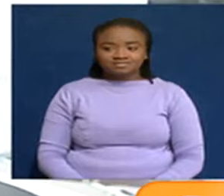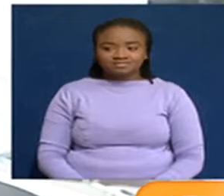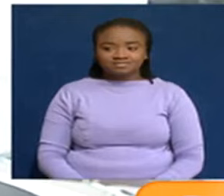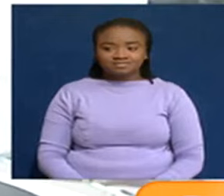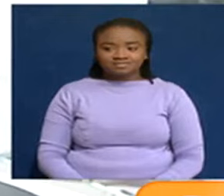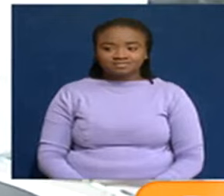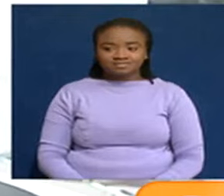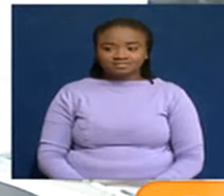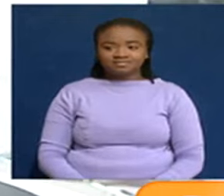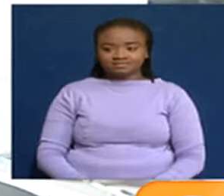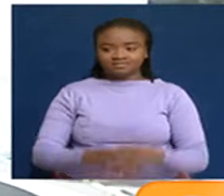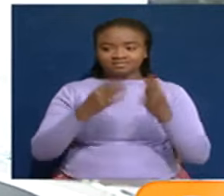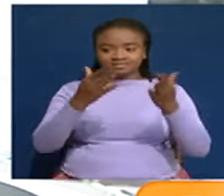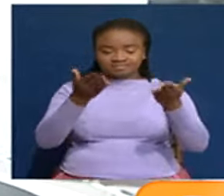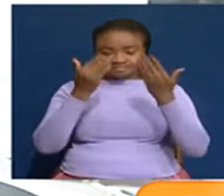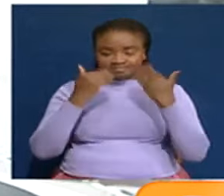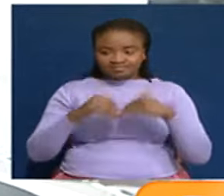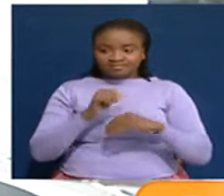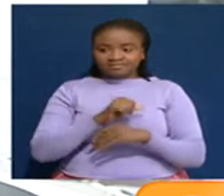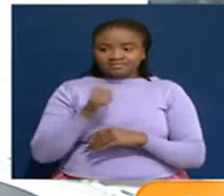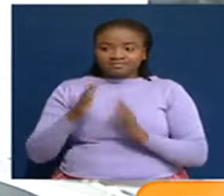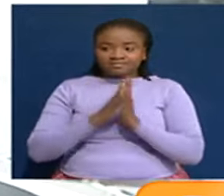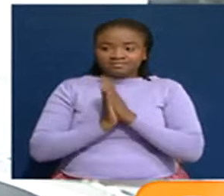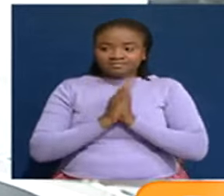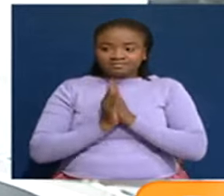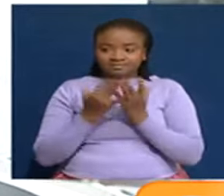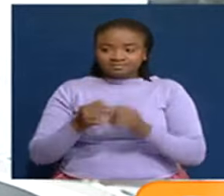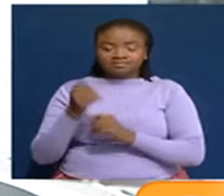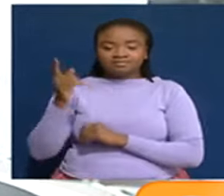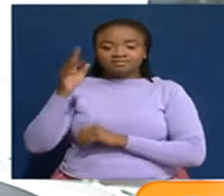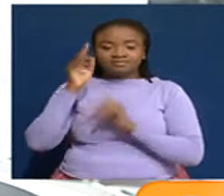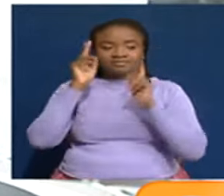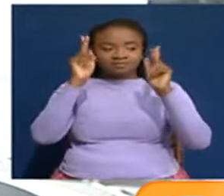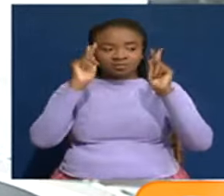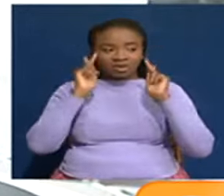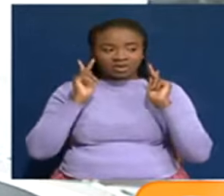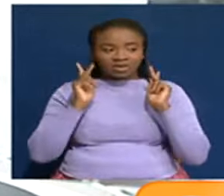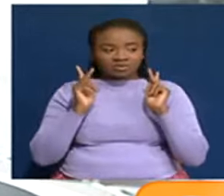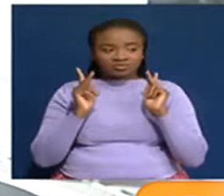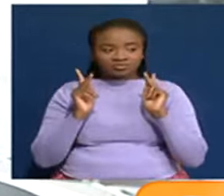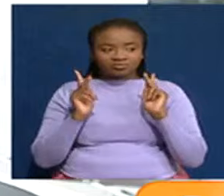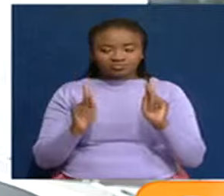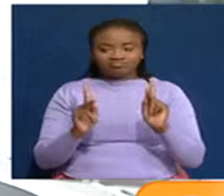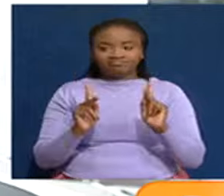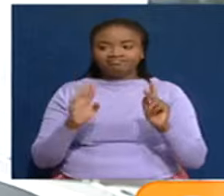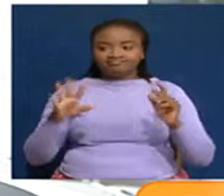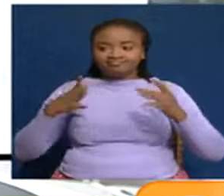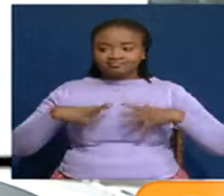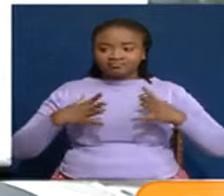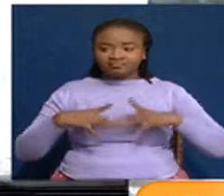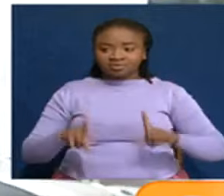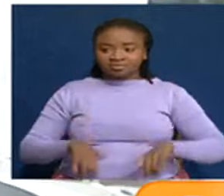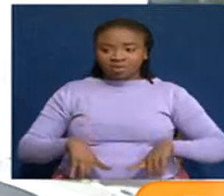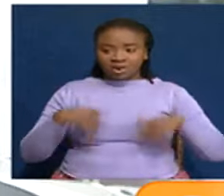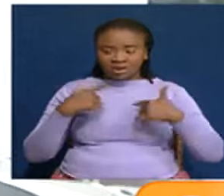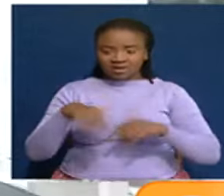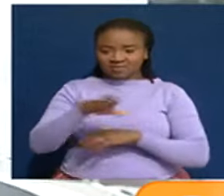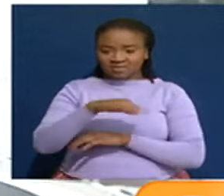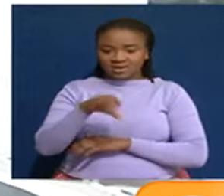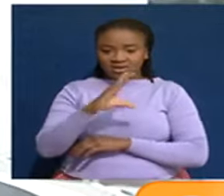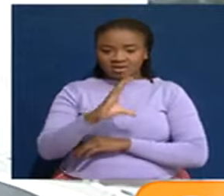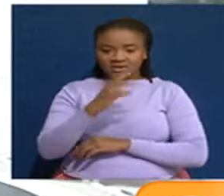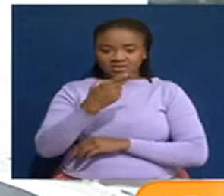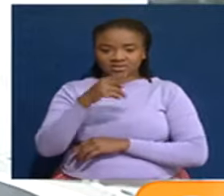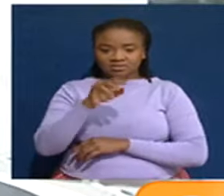Tazamaji, tukiachana na taarifa hiyo ya kusikitisha, tuelekee Kisumu ambapo wakazi wa kijiji cha Cherwa